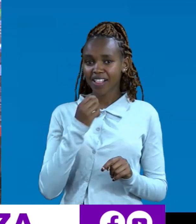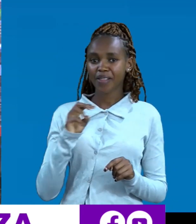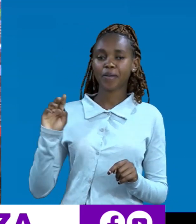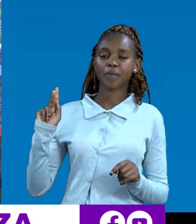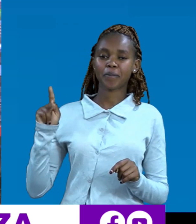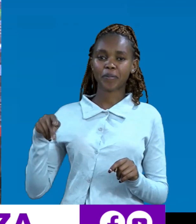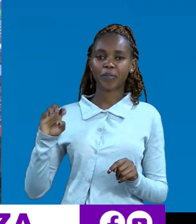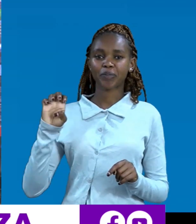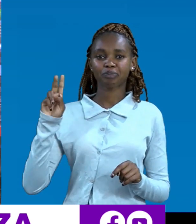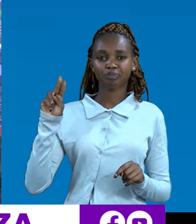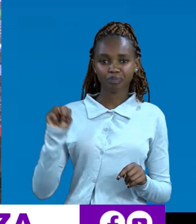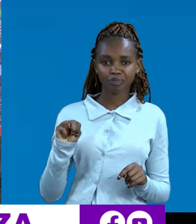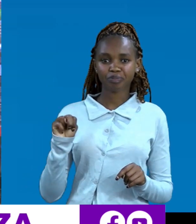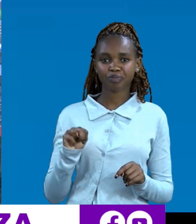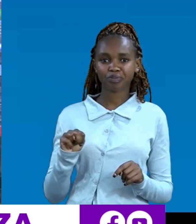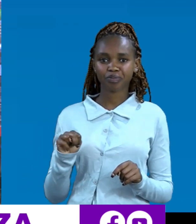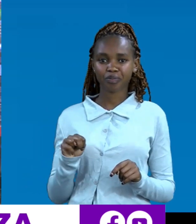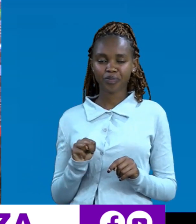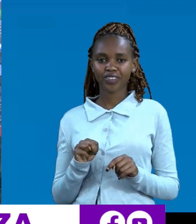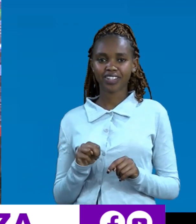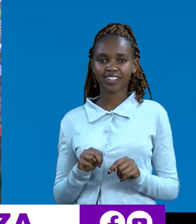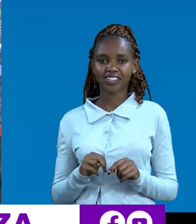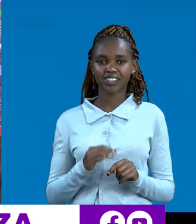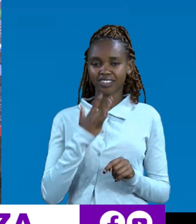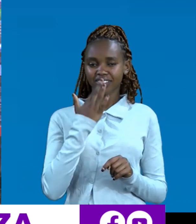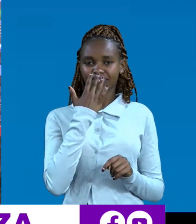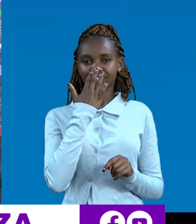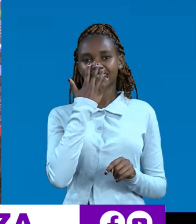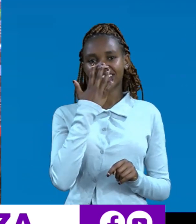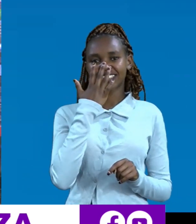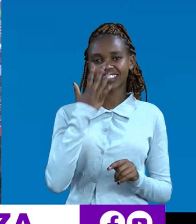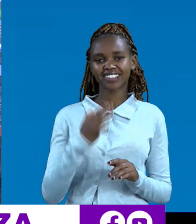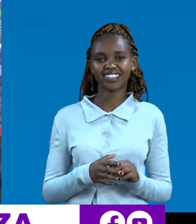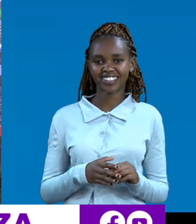oh. Afu imewekwa kama wa fulani hapa. Inakubalika.